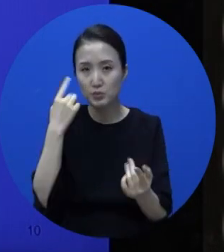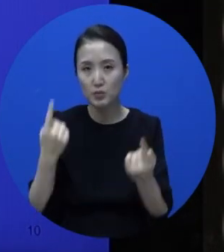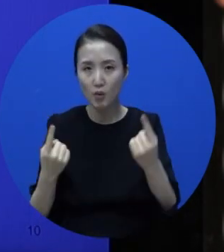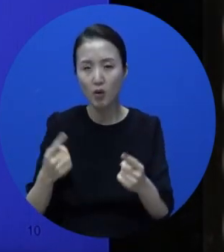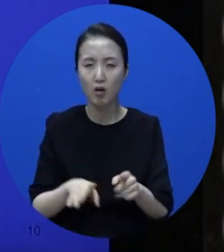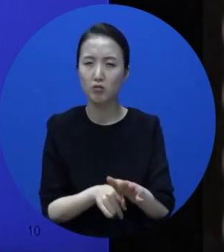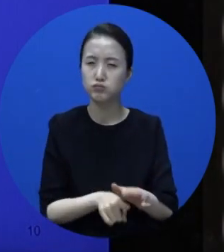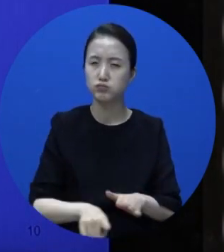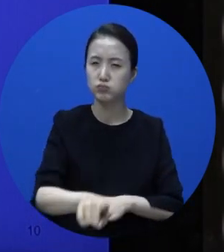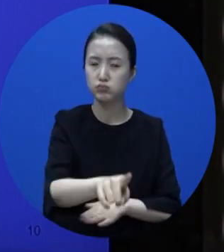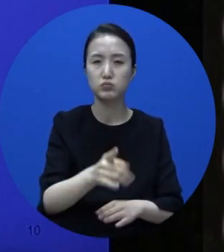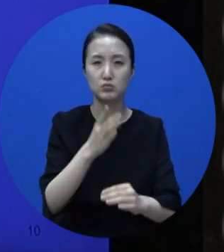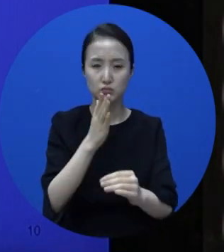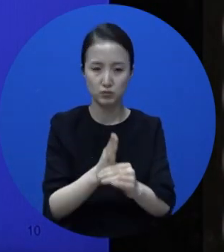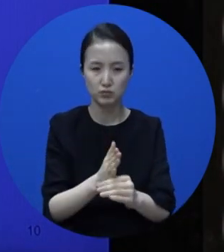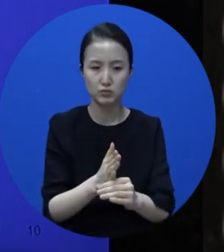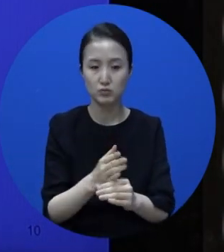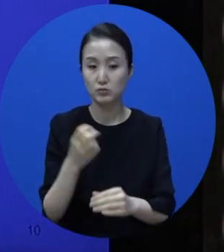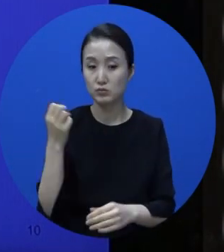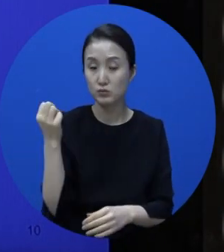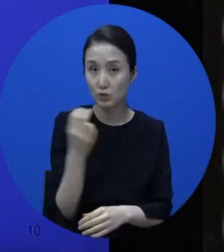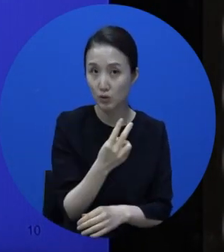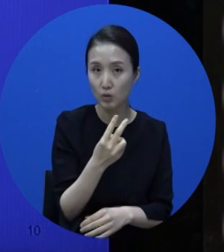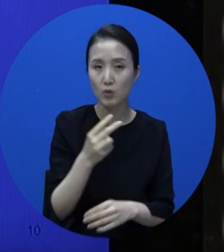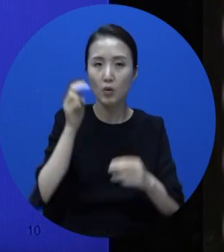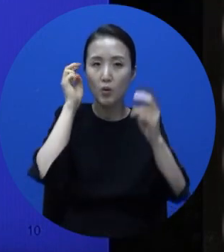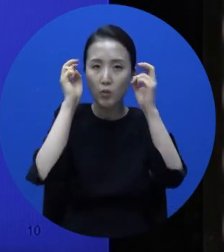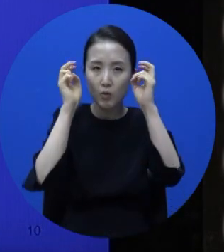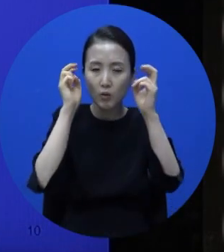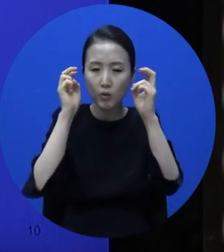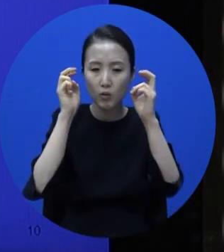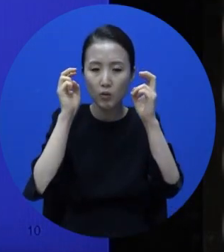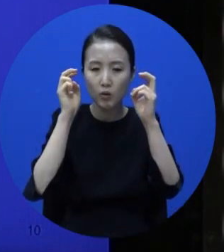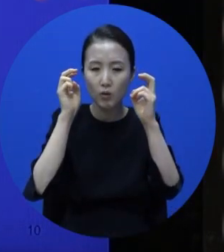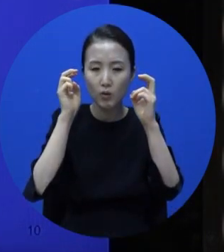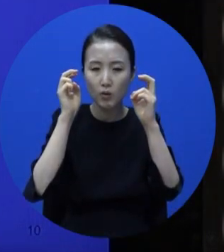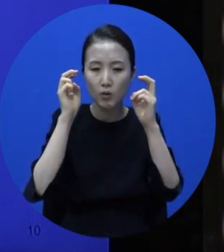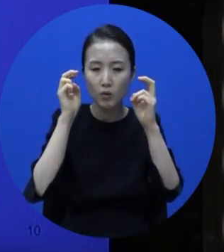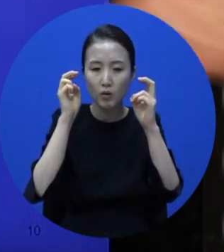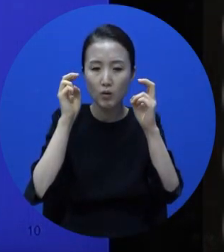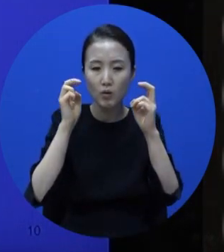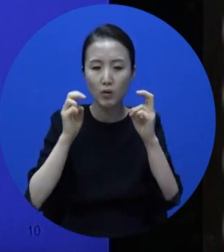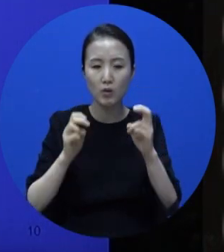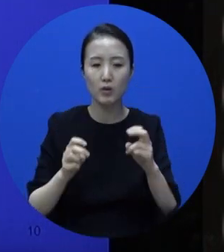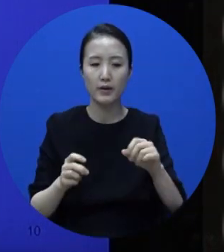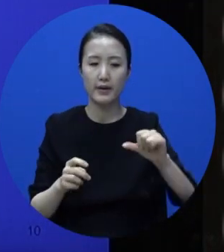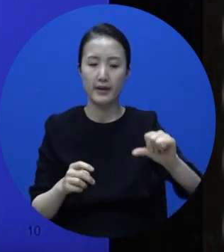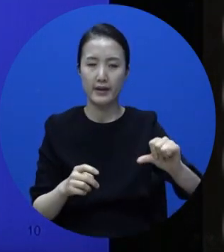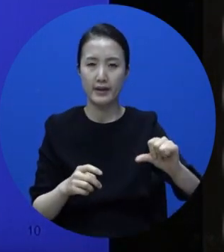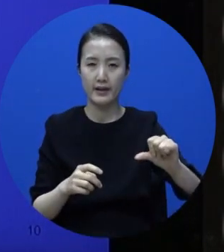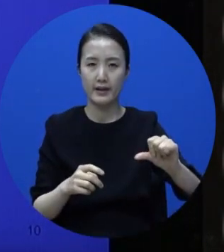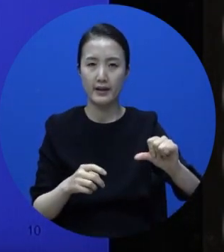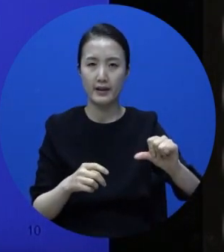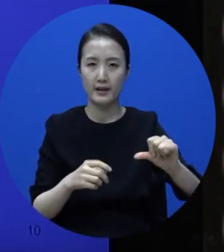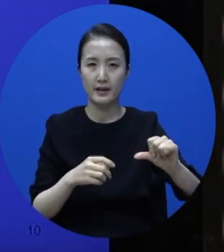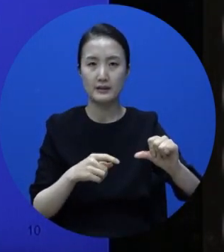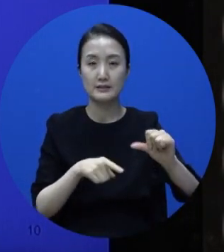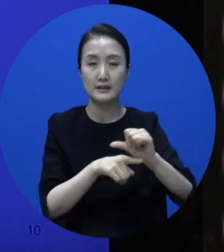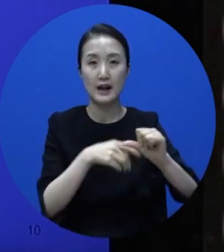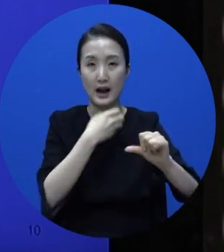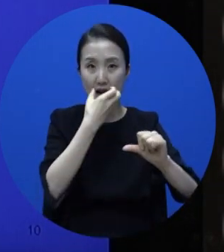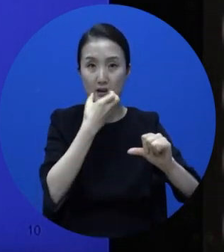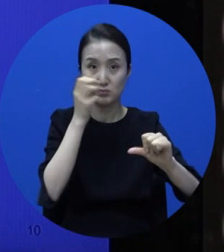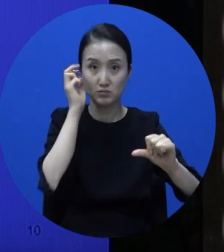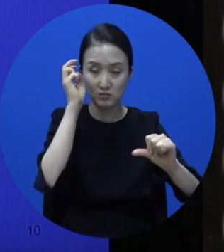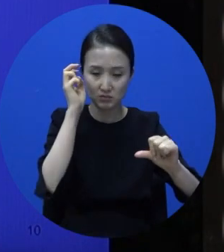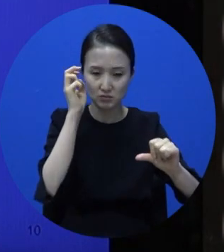여러 기업들 뭐 a4 그죠 그리고 또 a4 그리고 m4 이런 주요